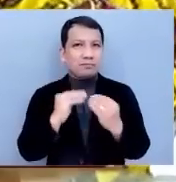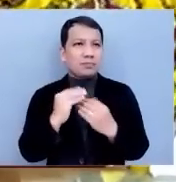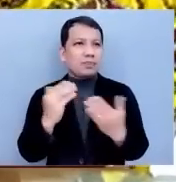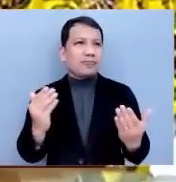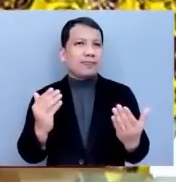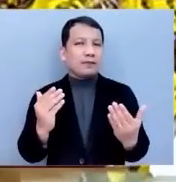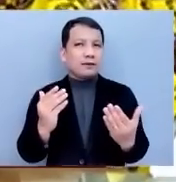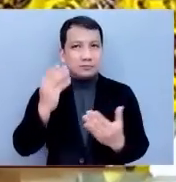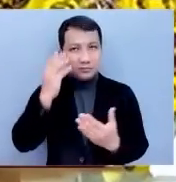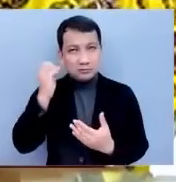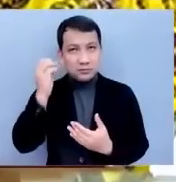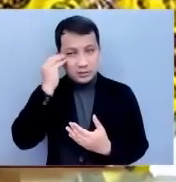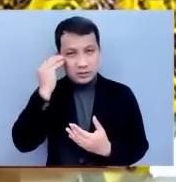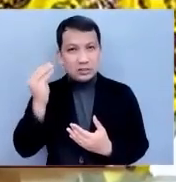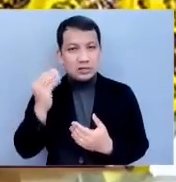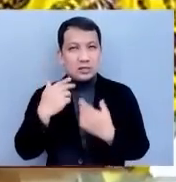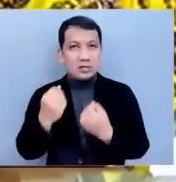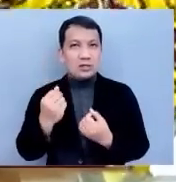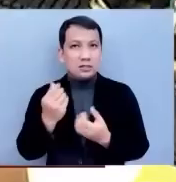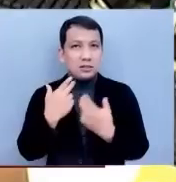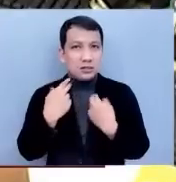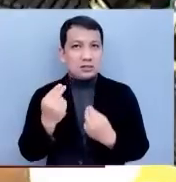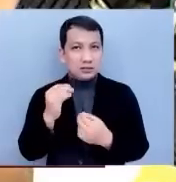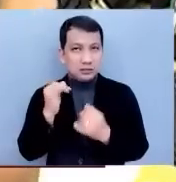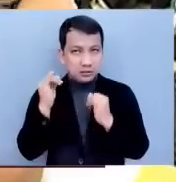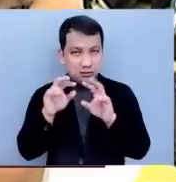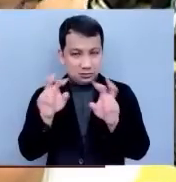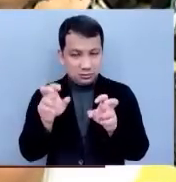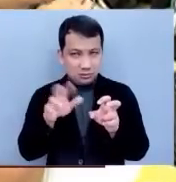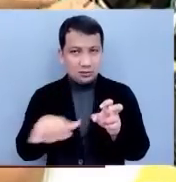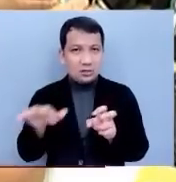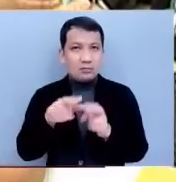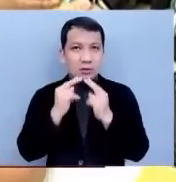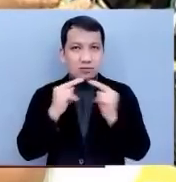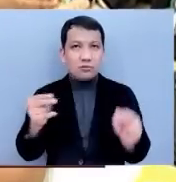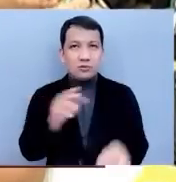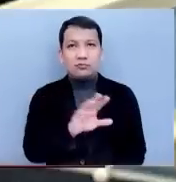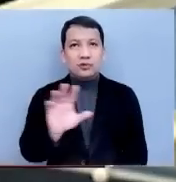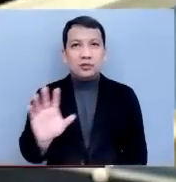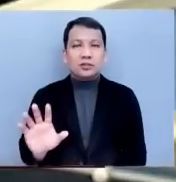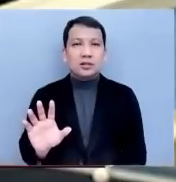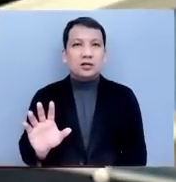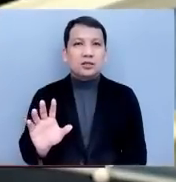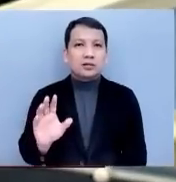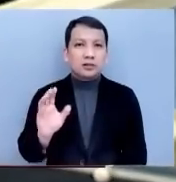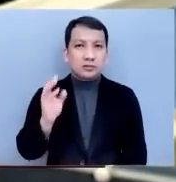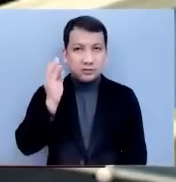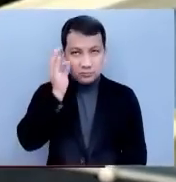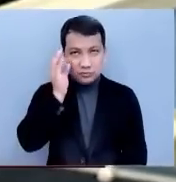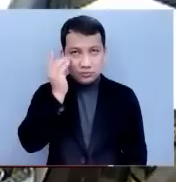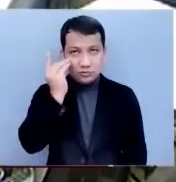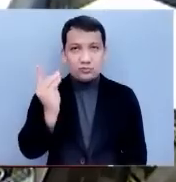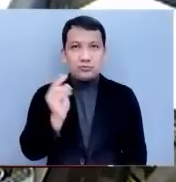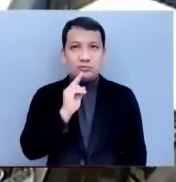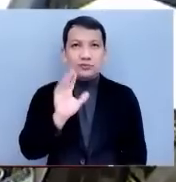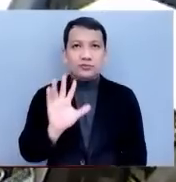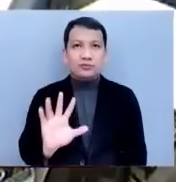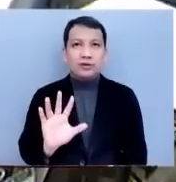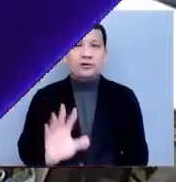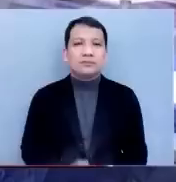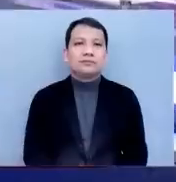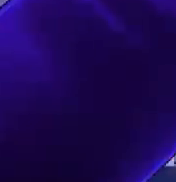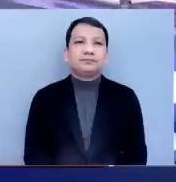mental health issues for reasons na... Nagbabalita mula sa frontline, Faith Del Mundo, News